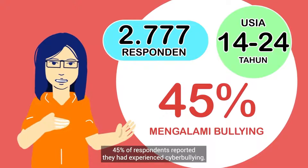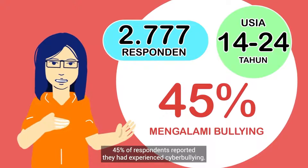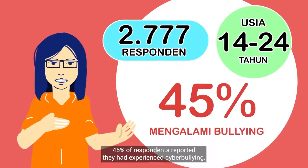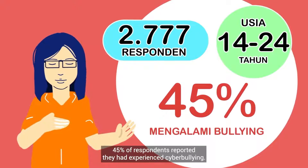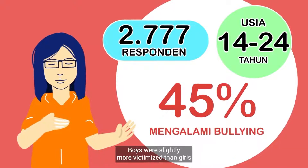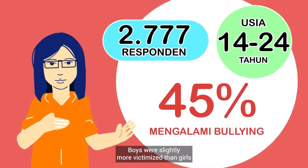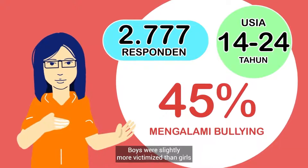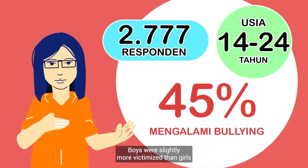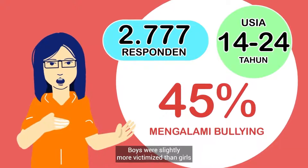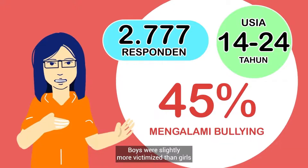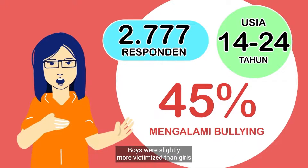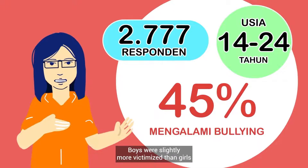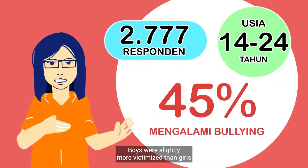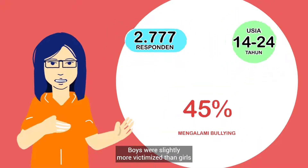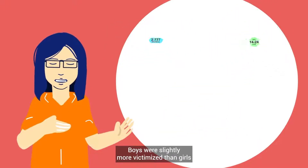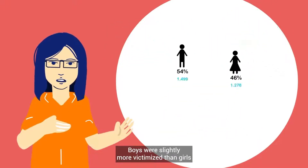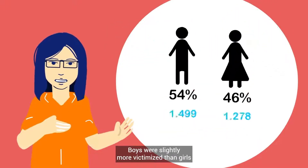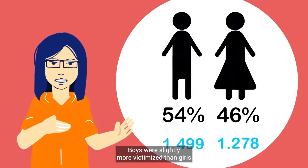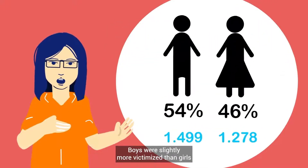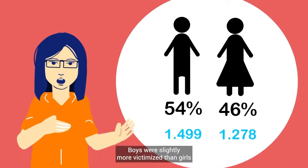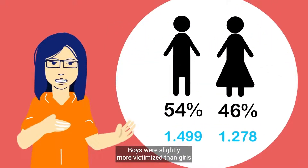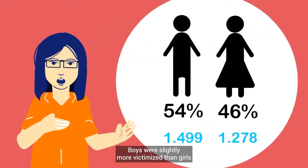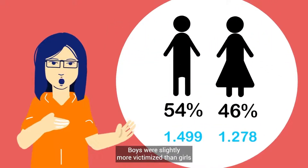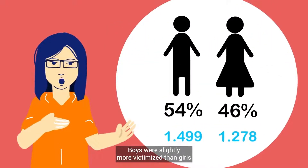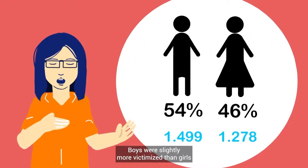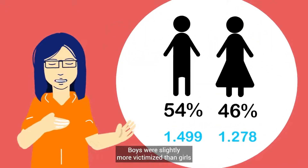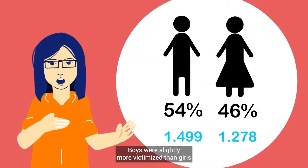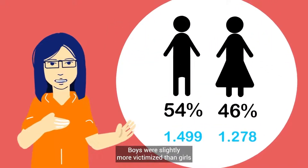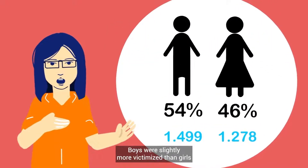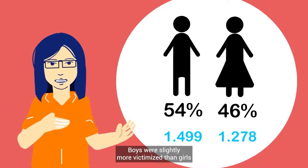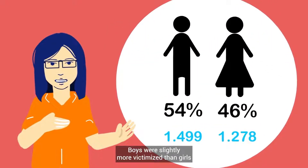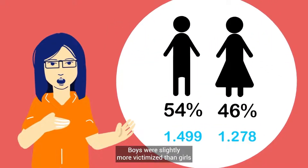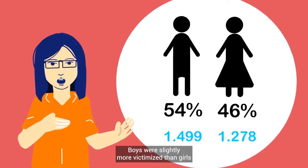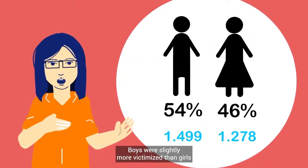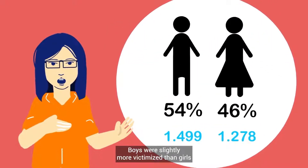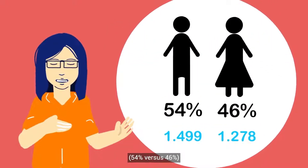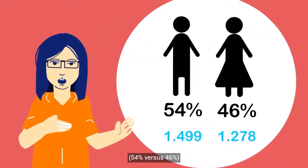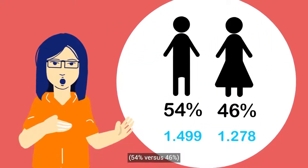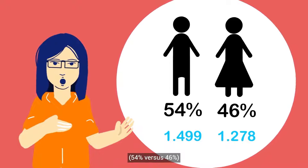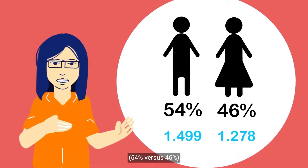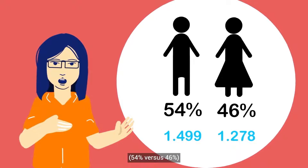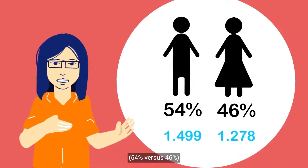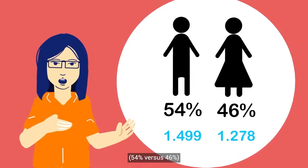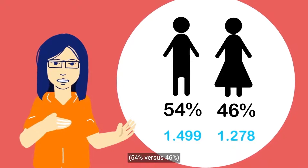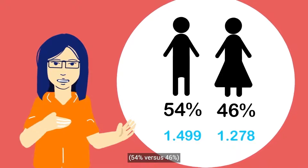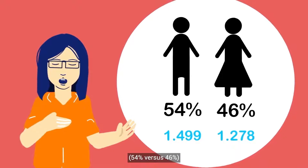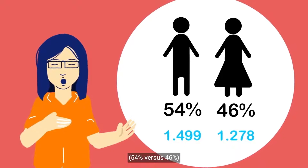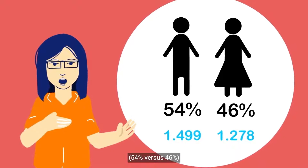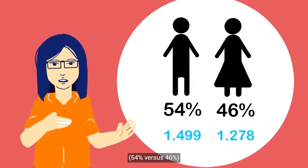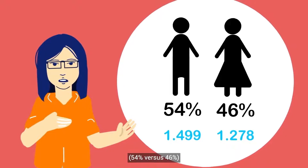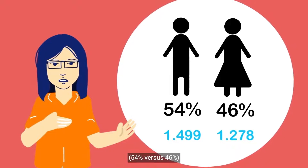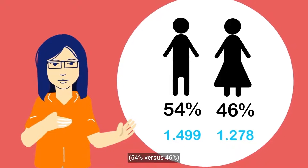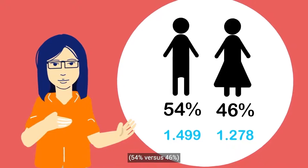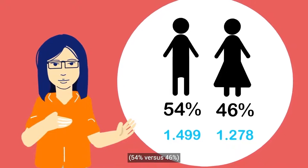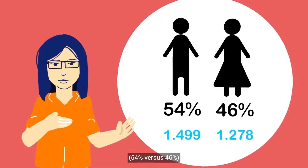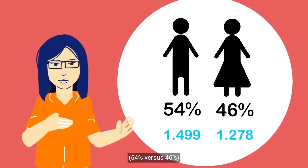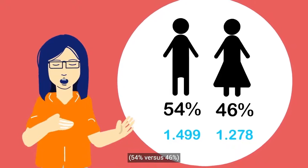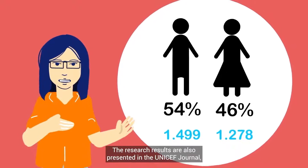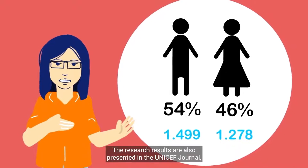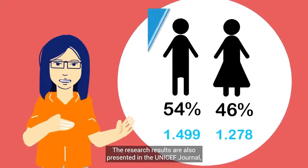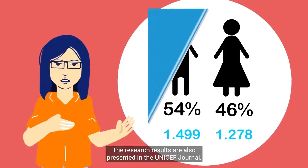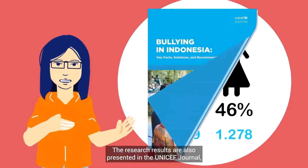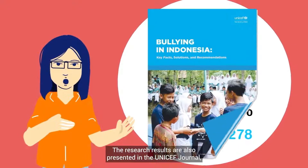mengalami bullying. Anak laki-laki sedikit lebih tinggi yang menjadi korban dibanding anak perempuan, 54% dibanding